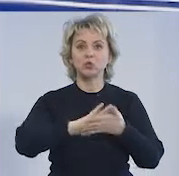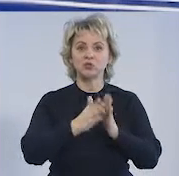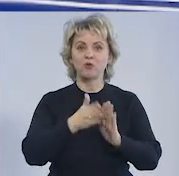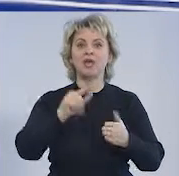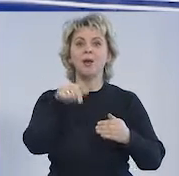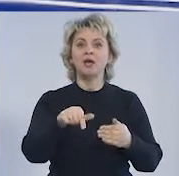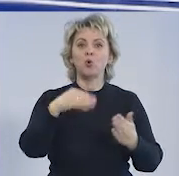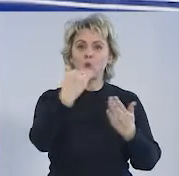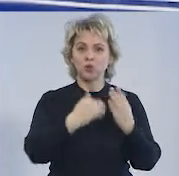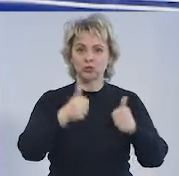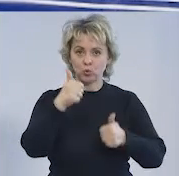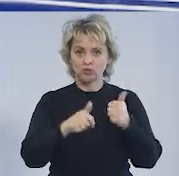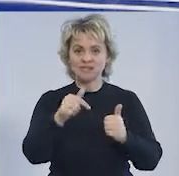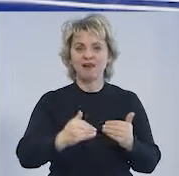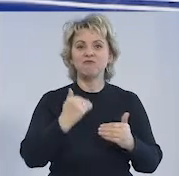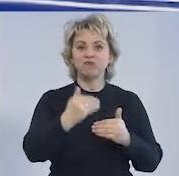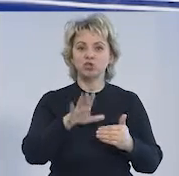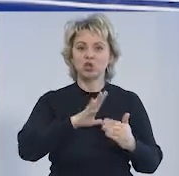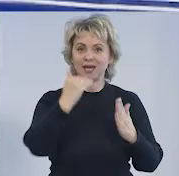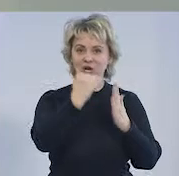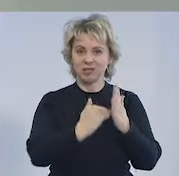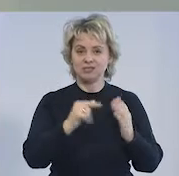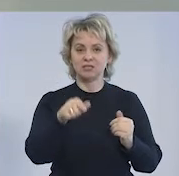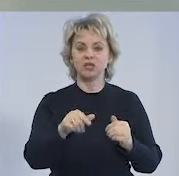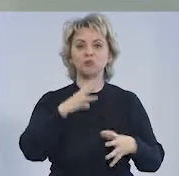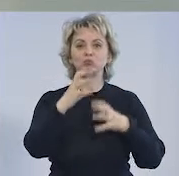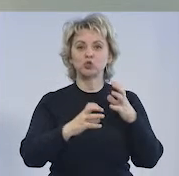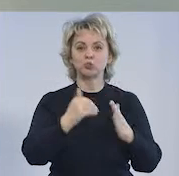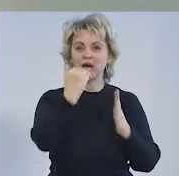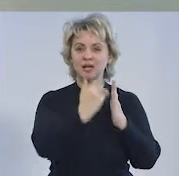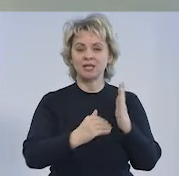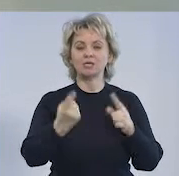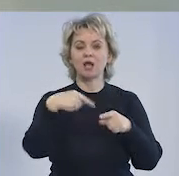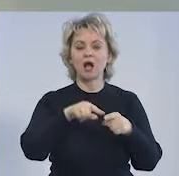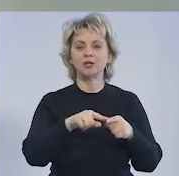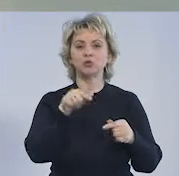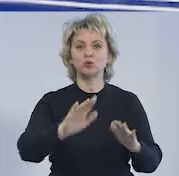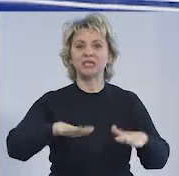положения конкурса, вышел рейтинг, международный рейтинг, который